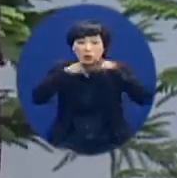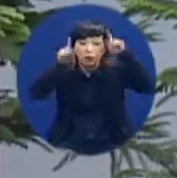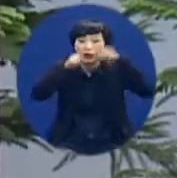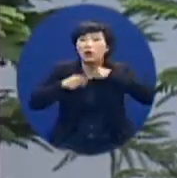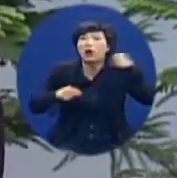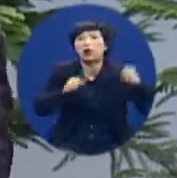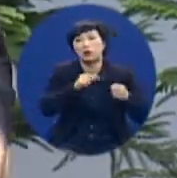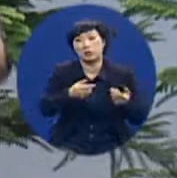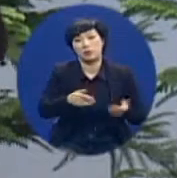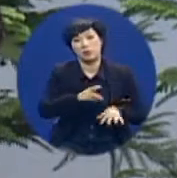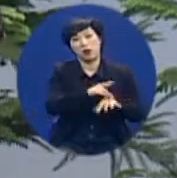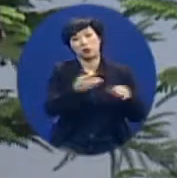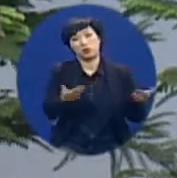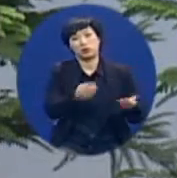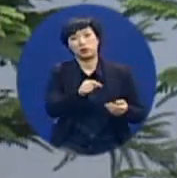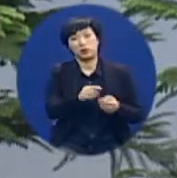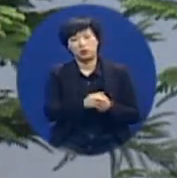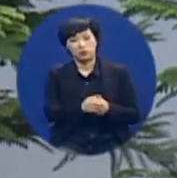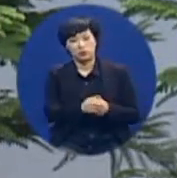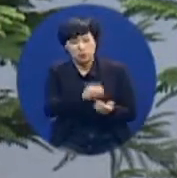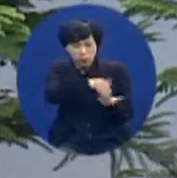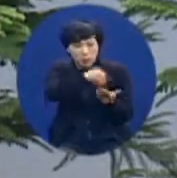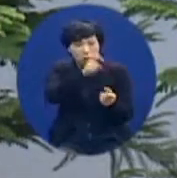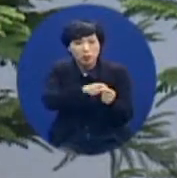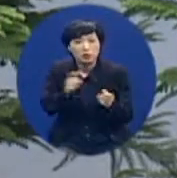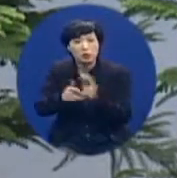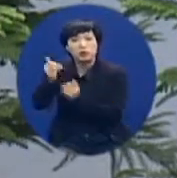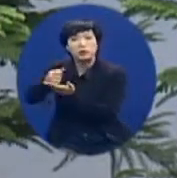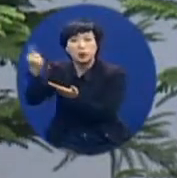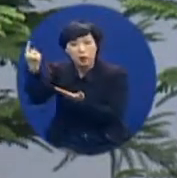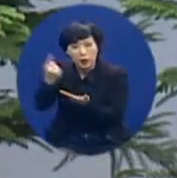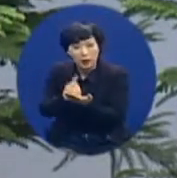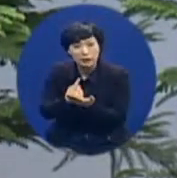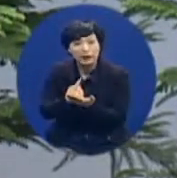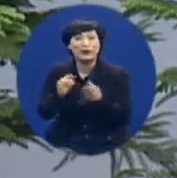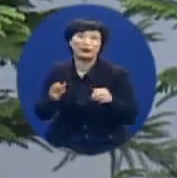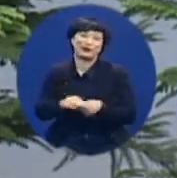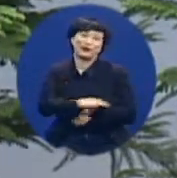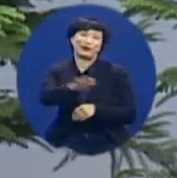일이야 아멘 이걸 멸하러 오셨다 아멘